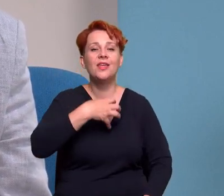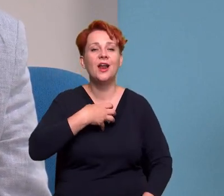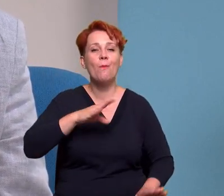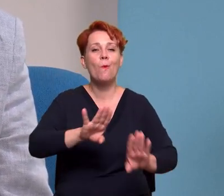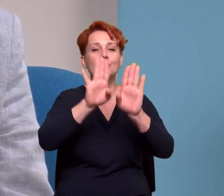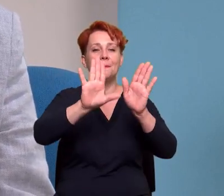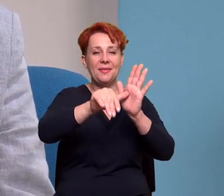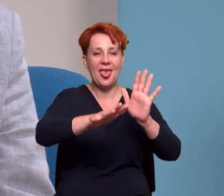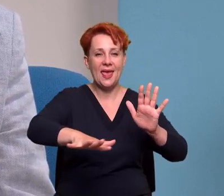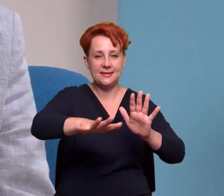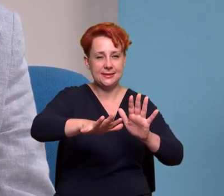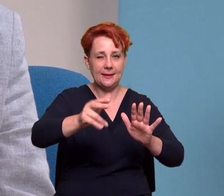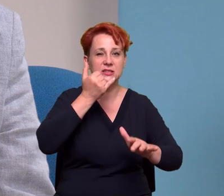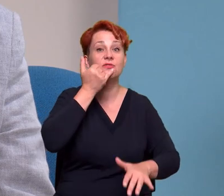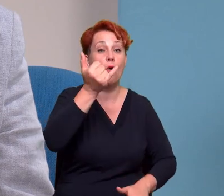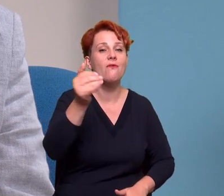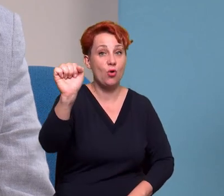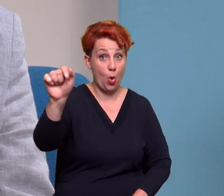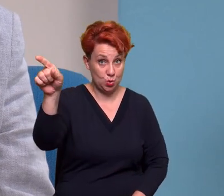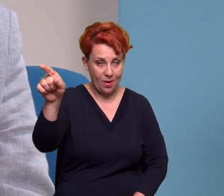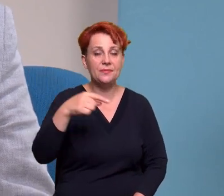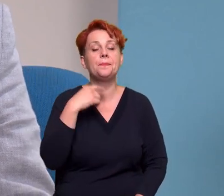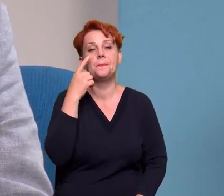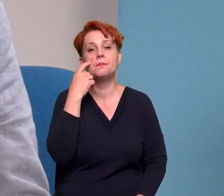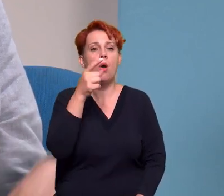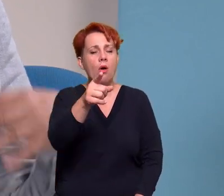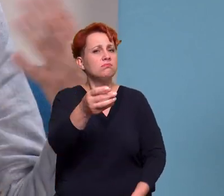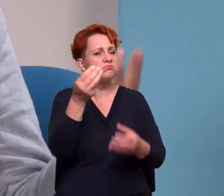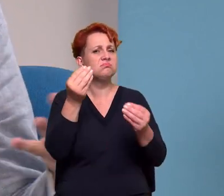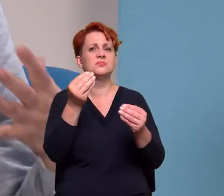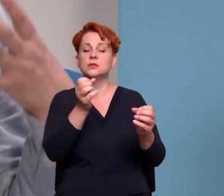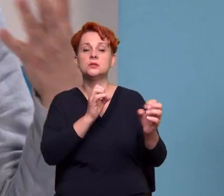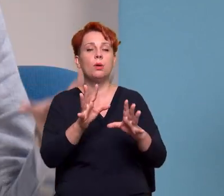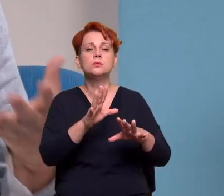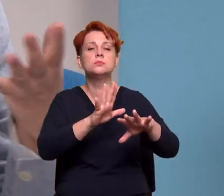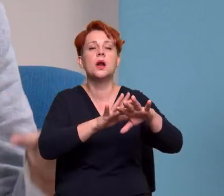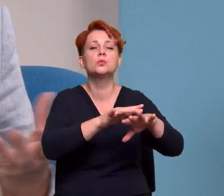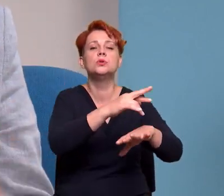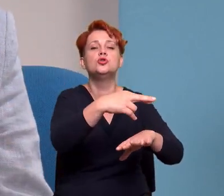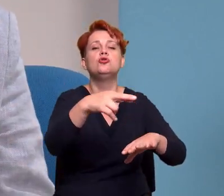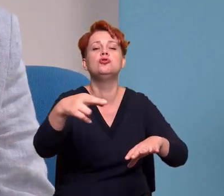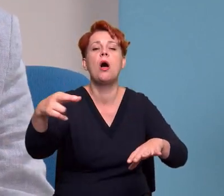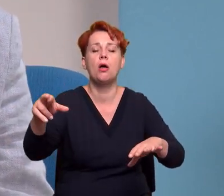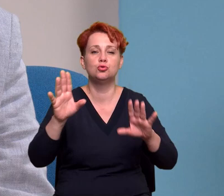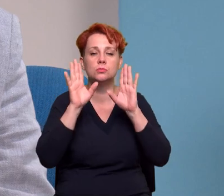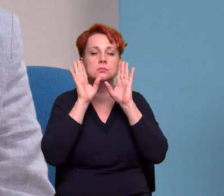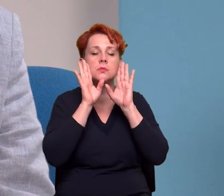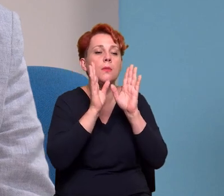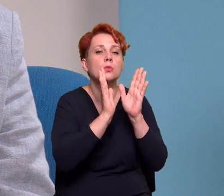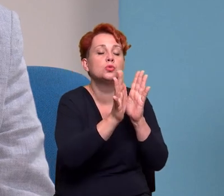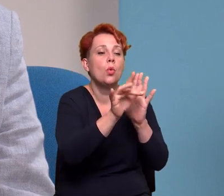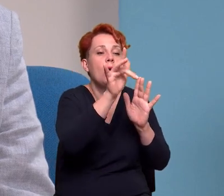Muzeum Miejskiego Wrocławia, który w sposób genialny obchodzi się z przedmiotami, traktuje je rzeczywiście jako